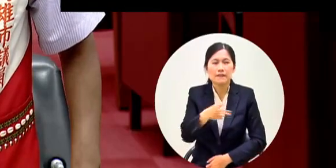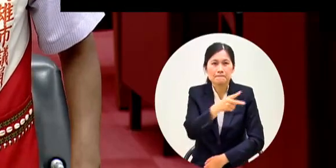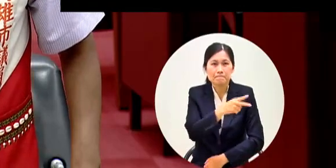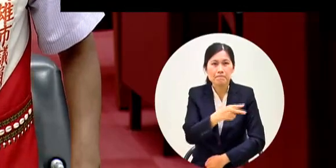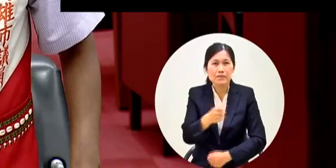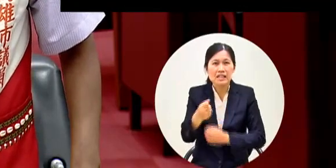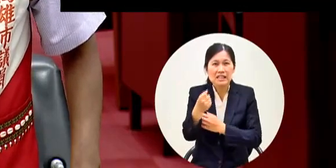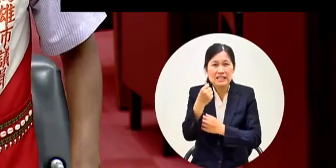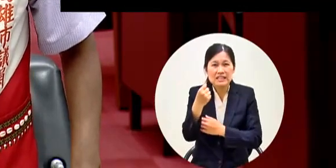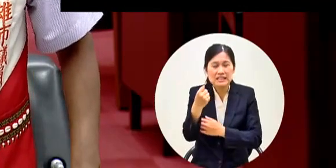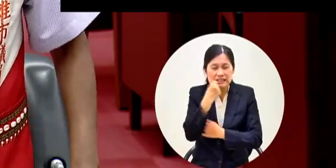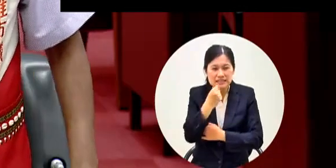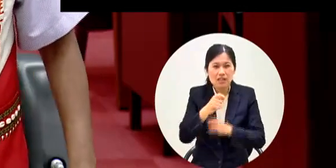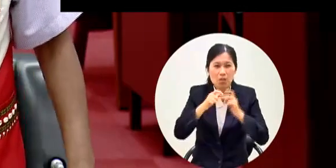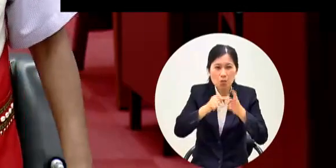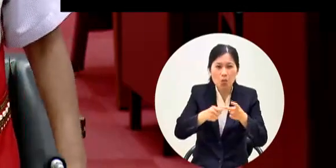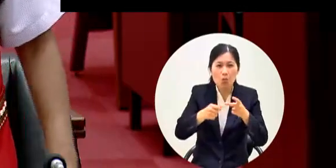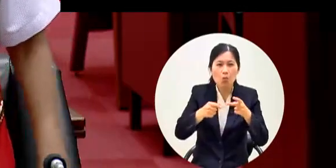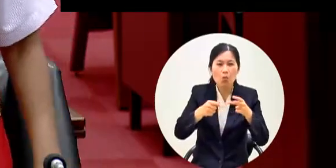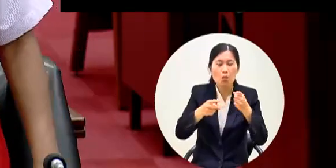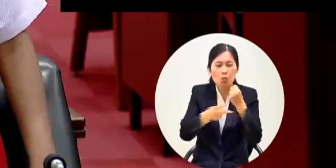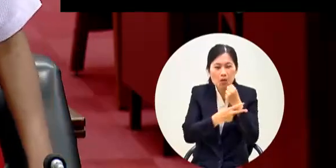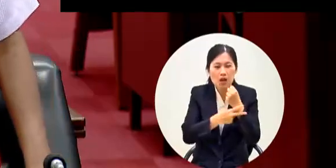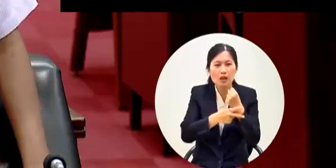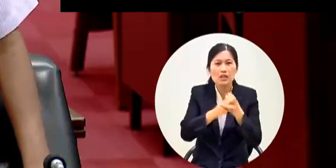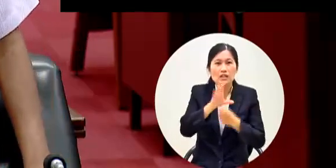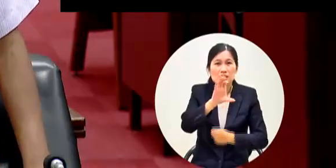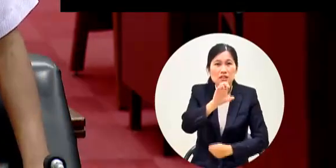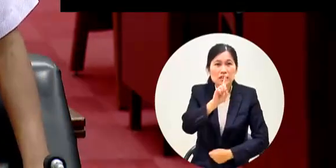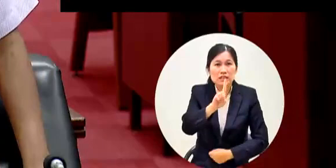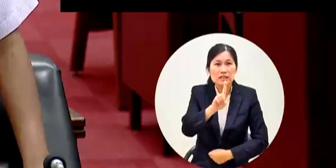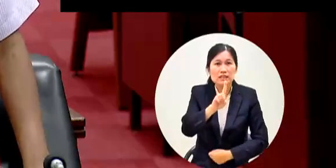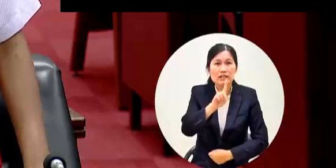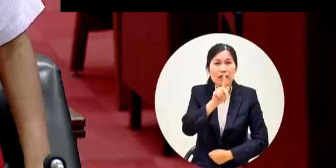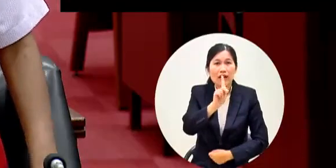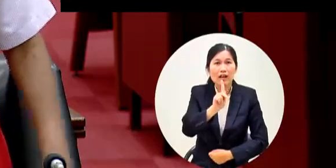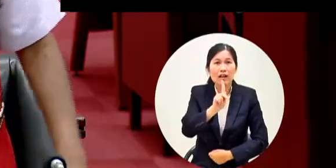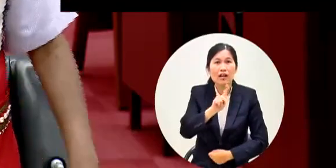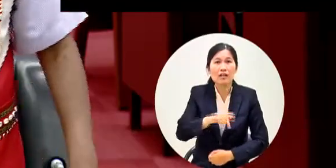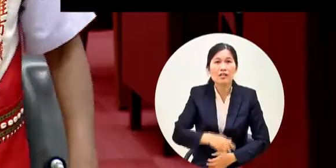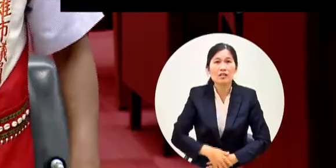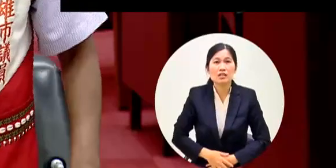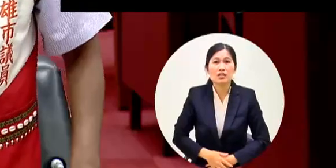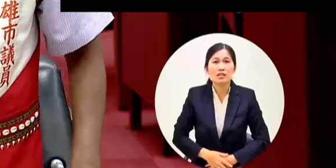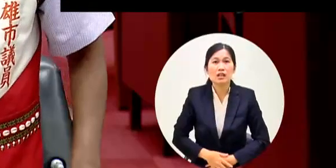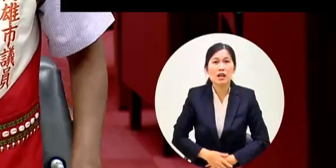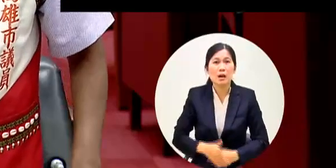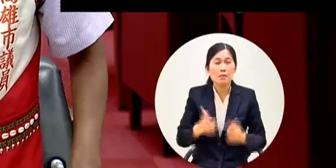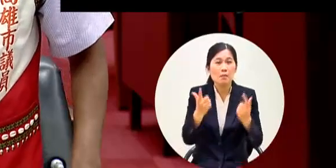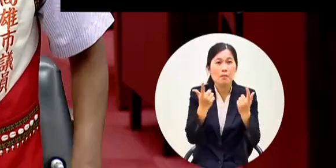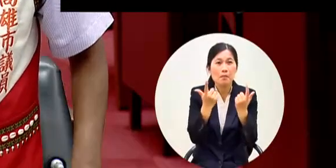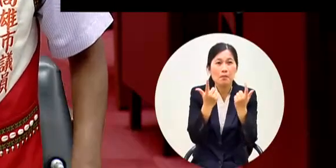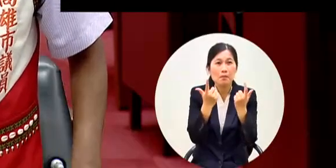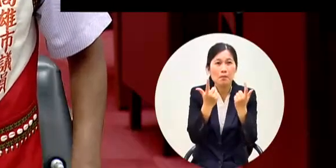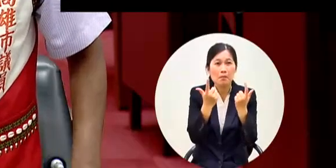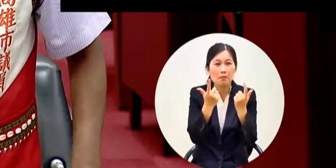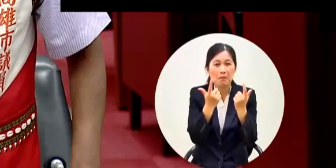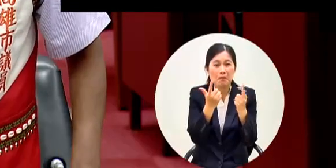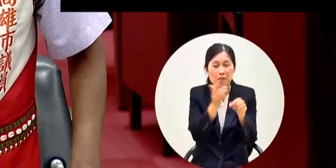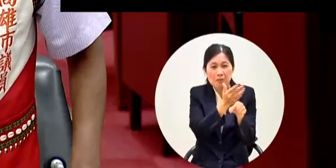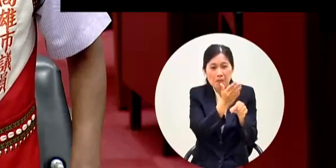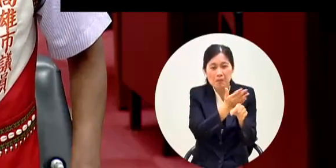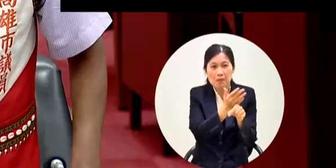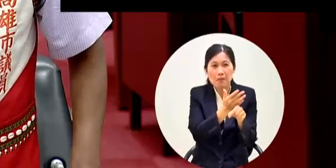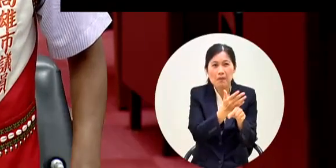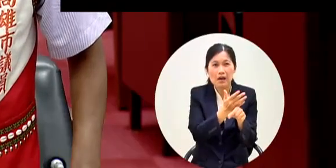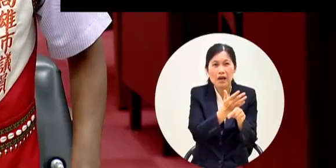在？来，谢谢你昨天跟我会刊哦，你终于知道我们八